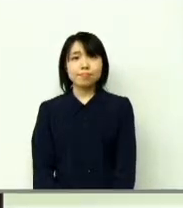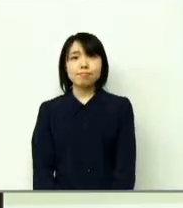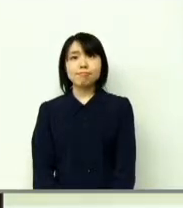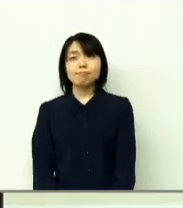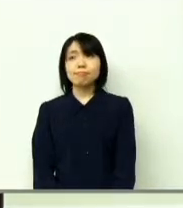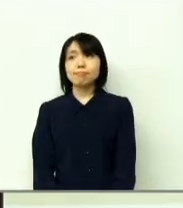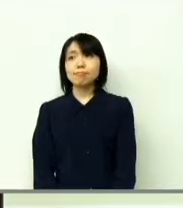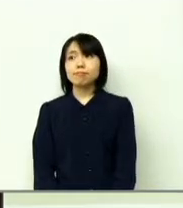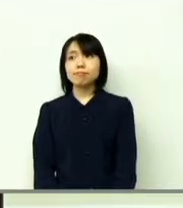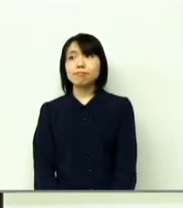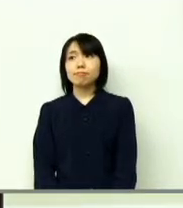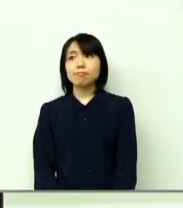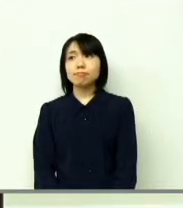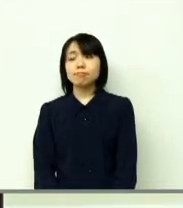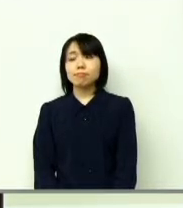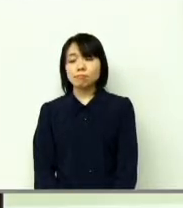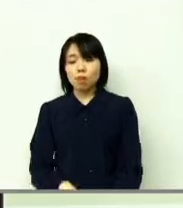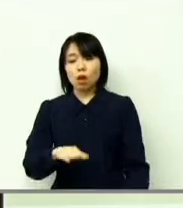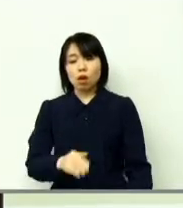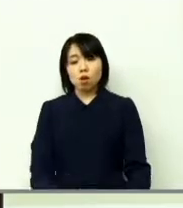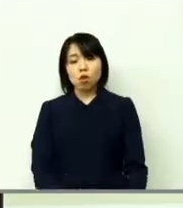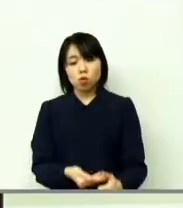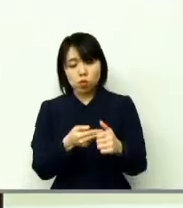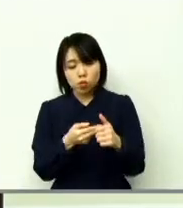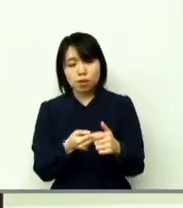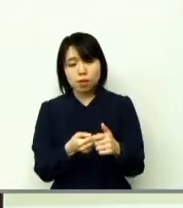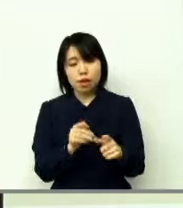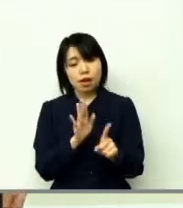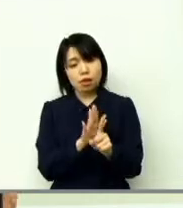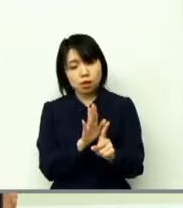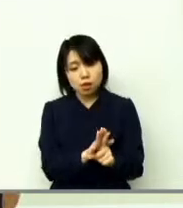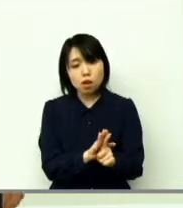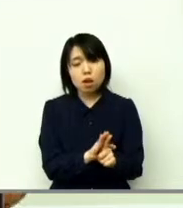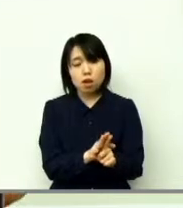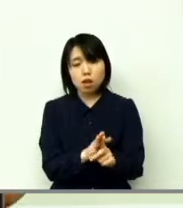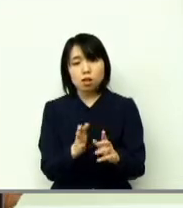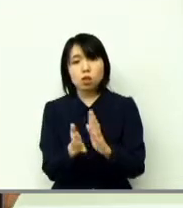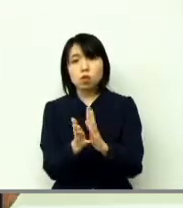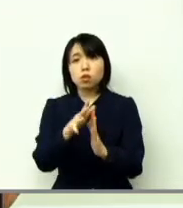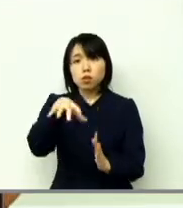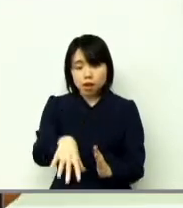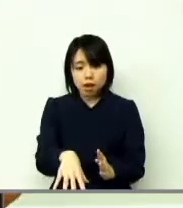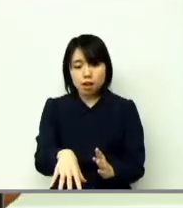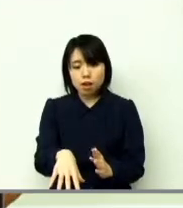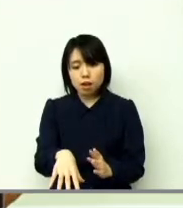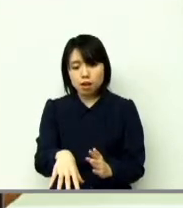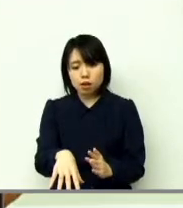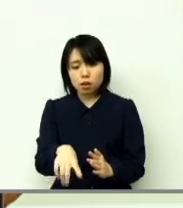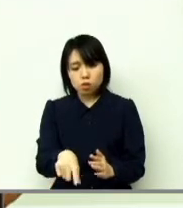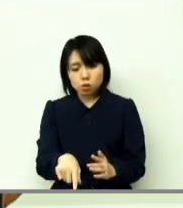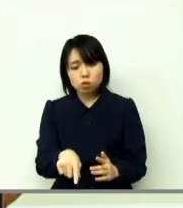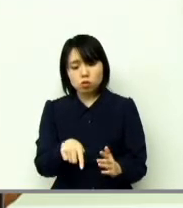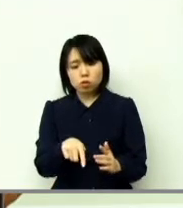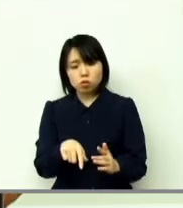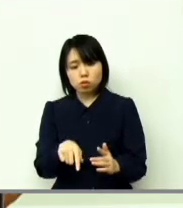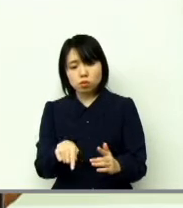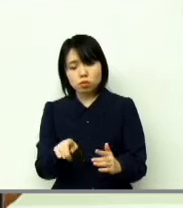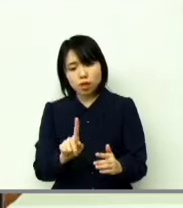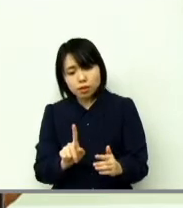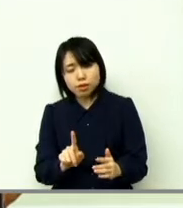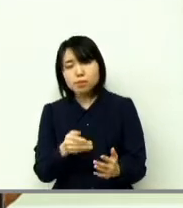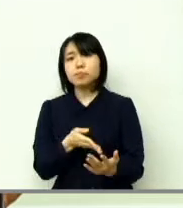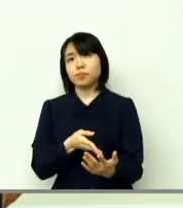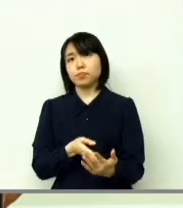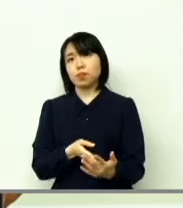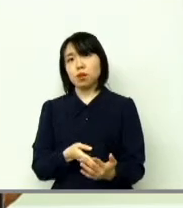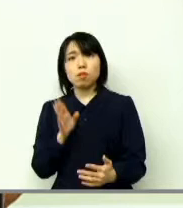すみません、子育て支援型幼稚園のですね、はい、定義的なところについてちょっとお伺いしたいんですけれども、はい、有償化無償化は置